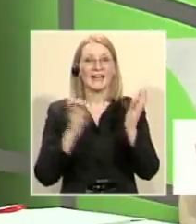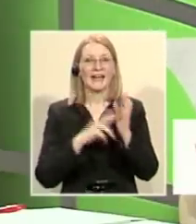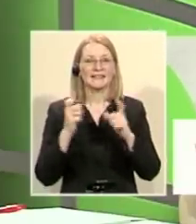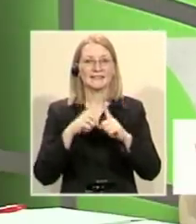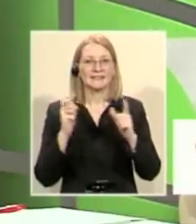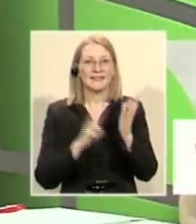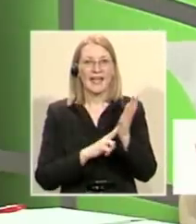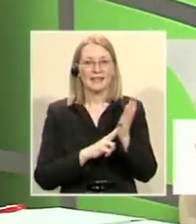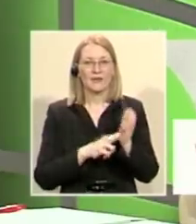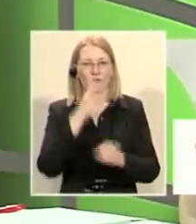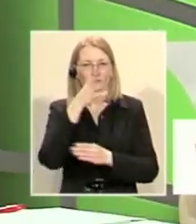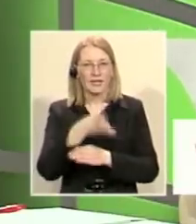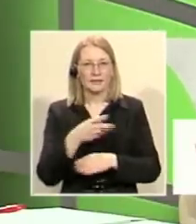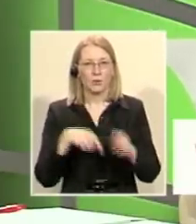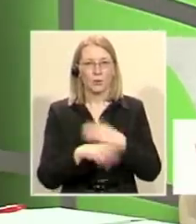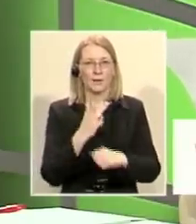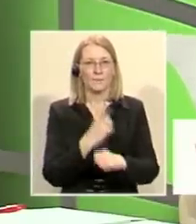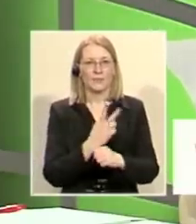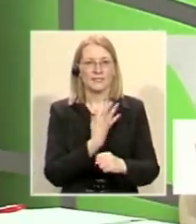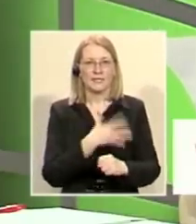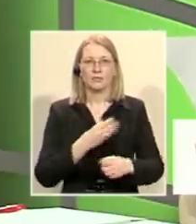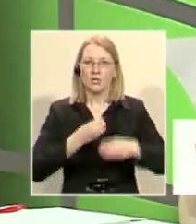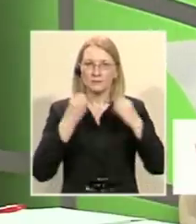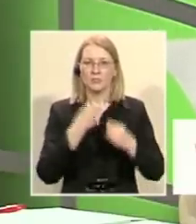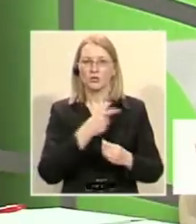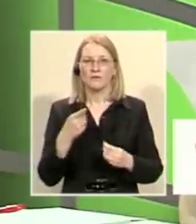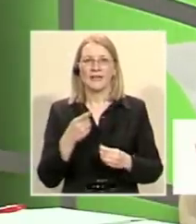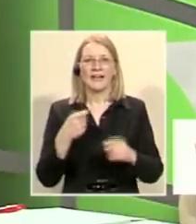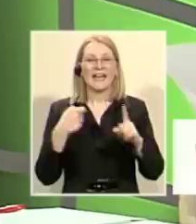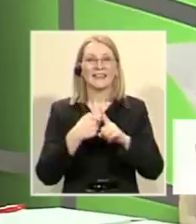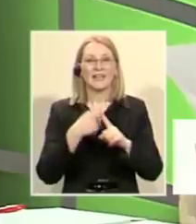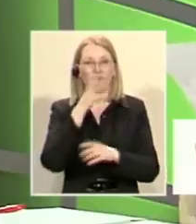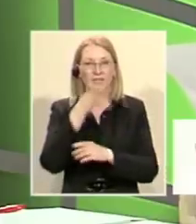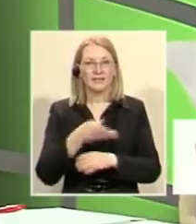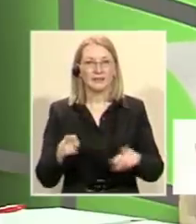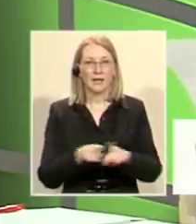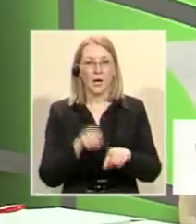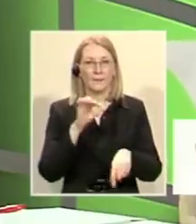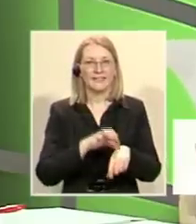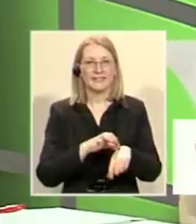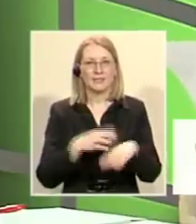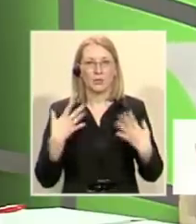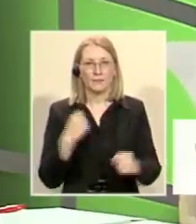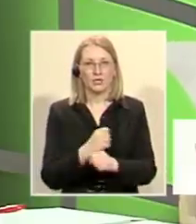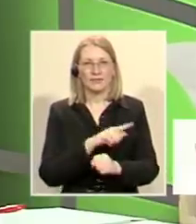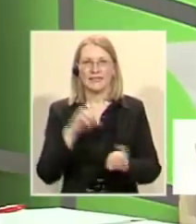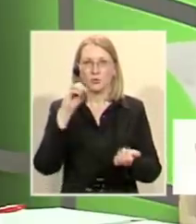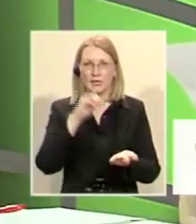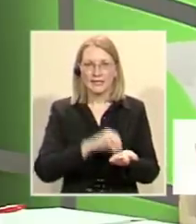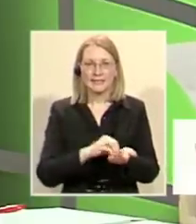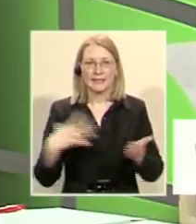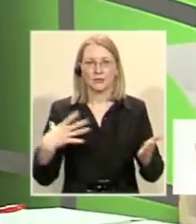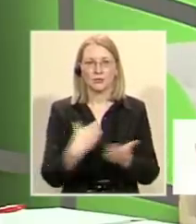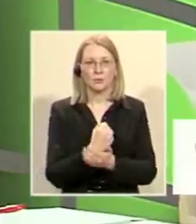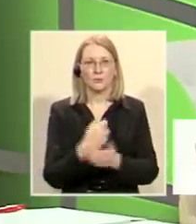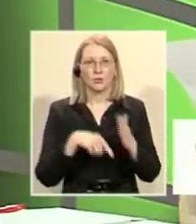te Canten filtre u Republici Hrvatskoj, izvješćujemo vas da Canten filtri kao medicinski proizvod nisu registrirani za